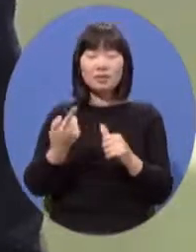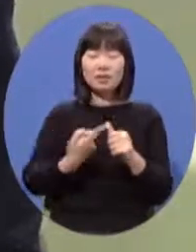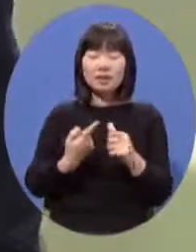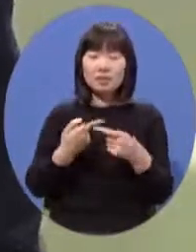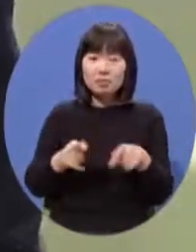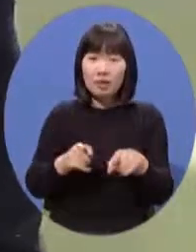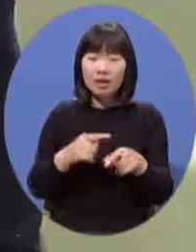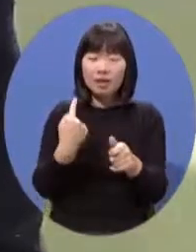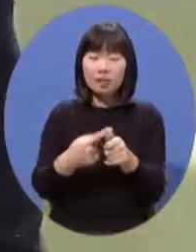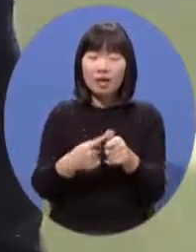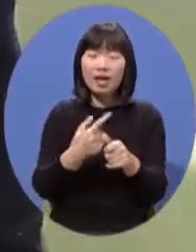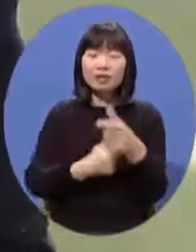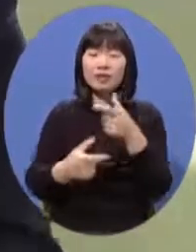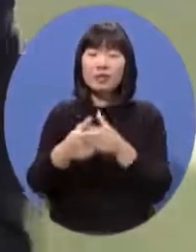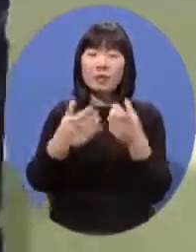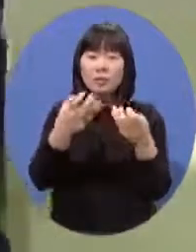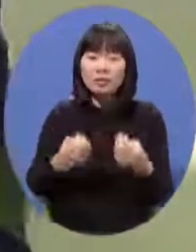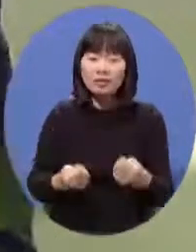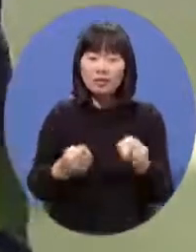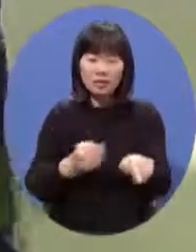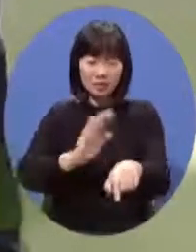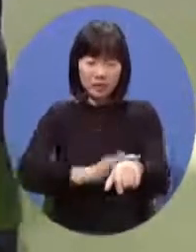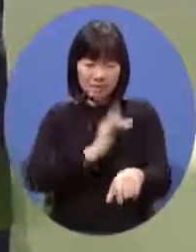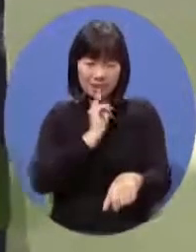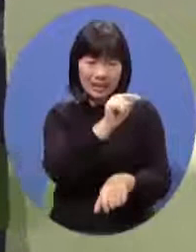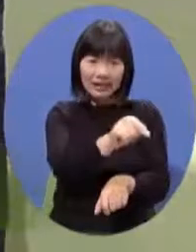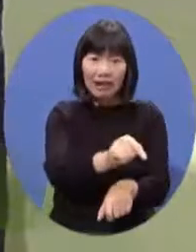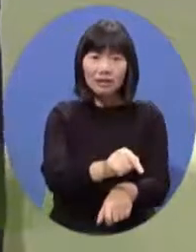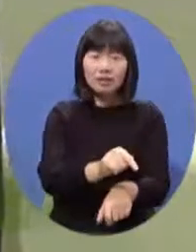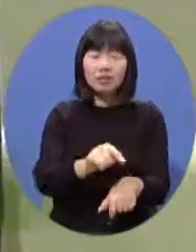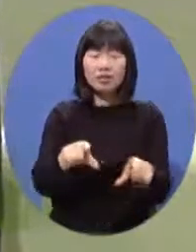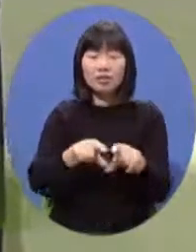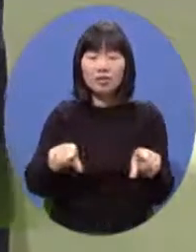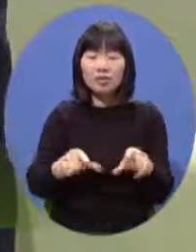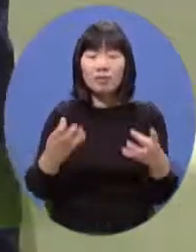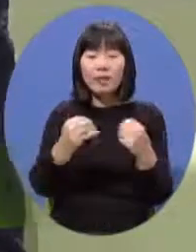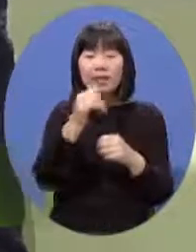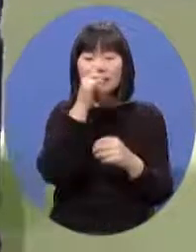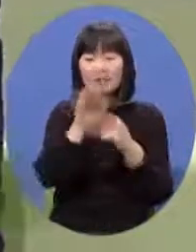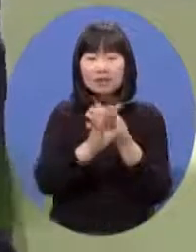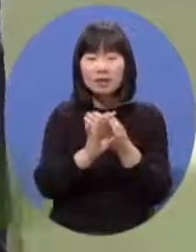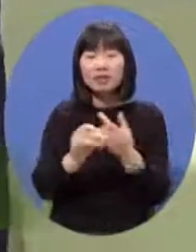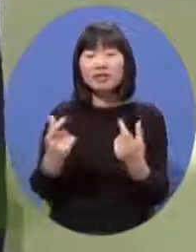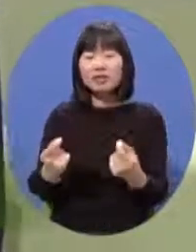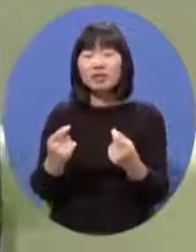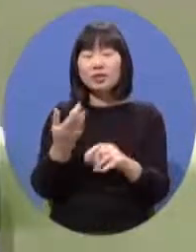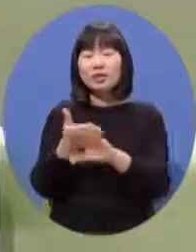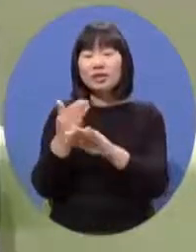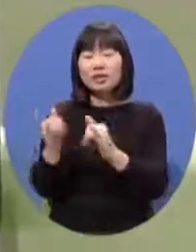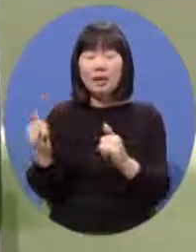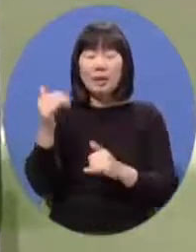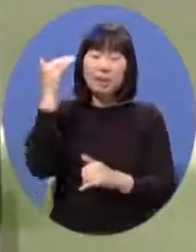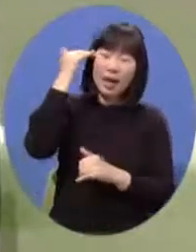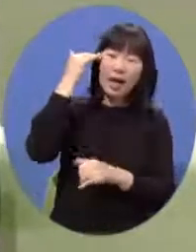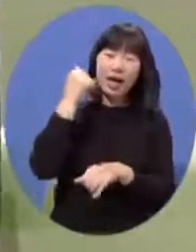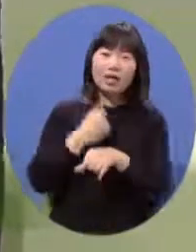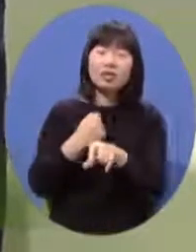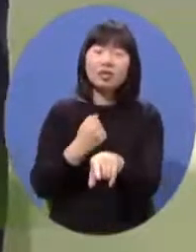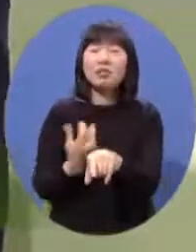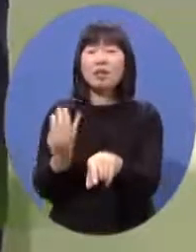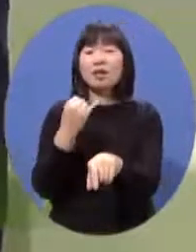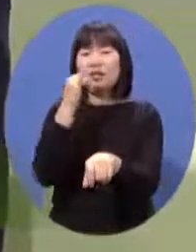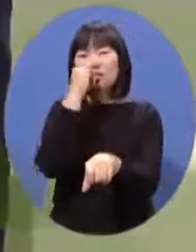비판이나 비난 같은 거를 더 많이 너가 잘못했잖아 이런 말을 평소에 많이 하게 되면 이렇게 또 남 걸고 넘어지는 게 되게